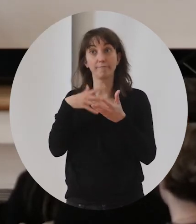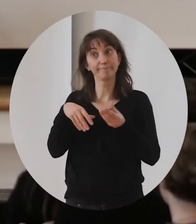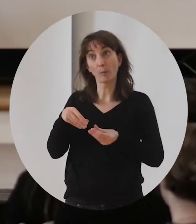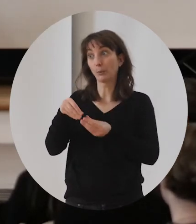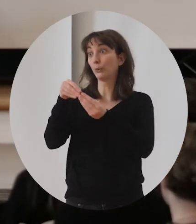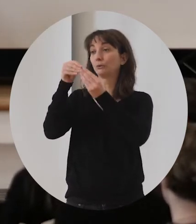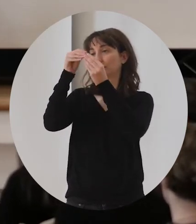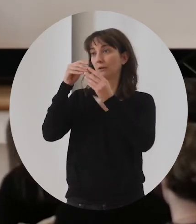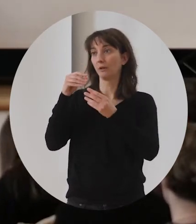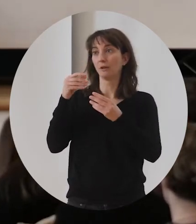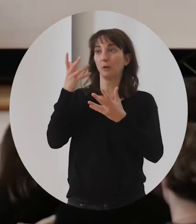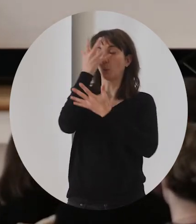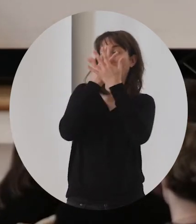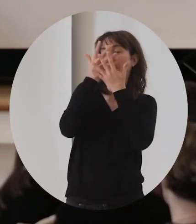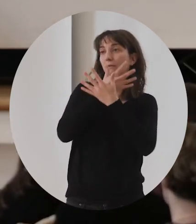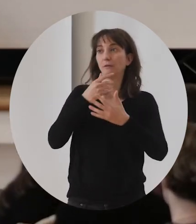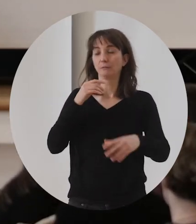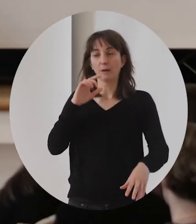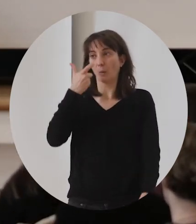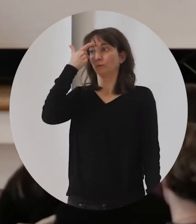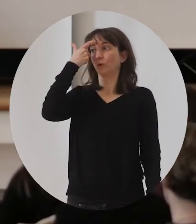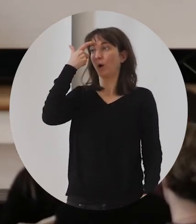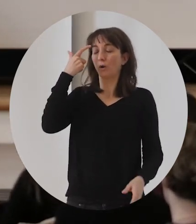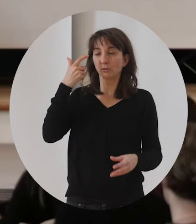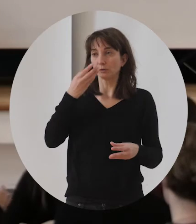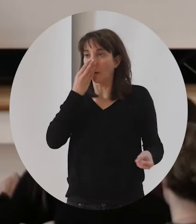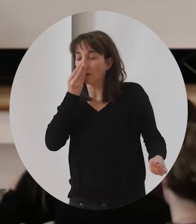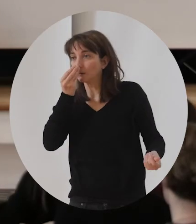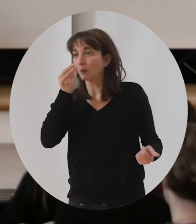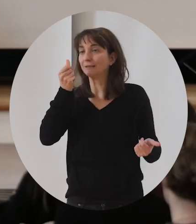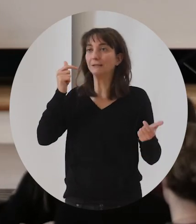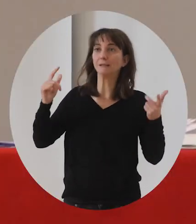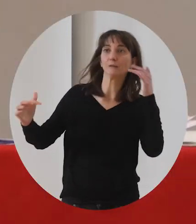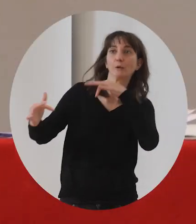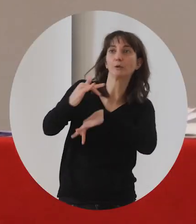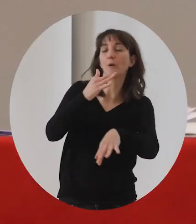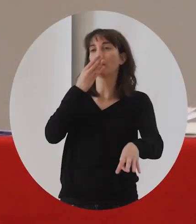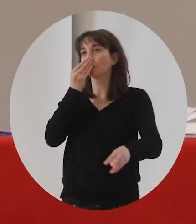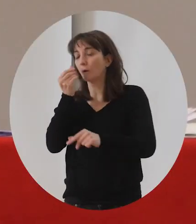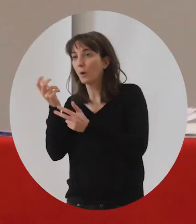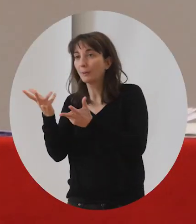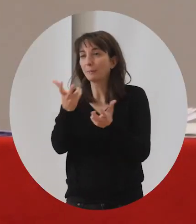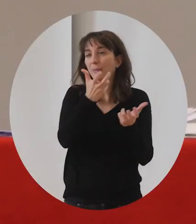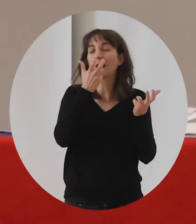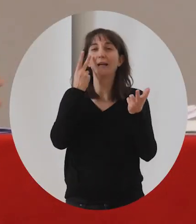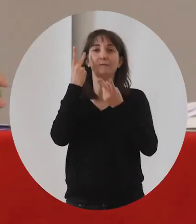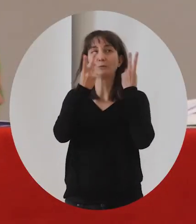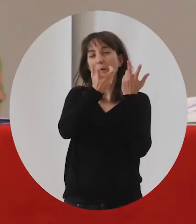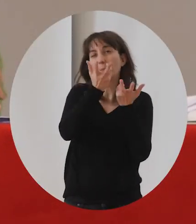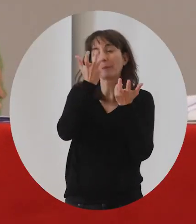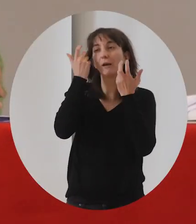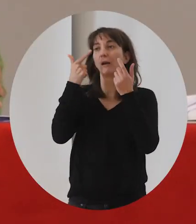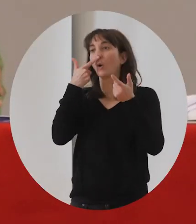perturbent aussi la conscience et le ressenti du monde environnant, que ce soit au niveau visuel, au niveau